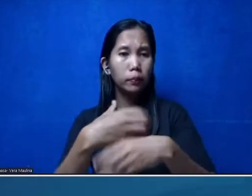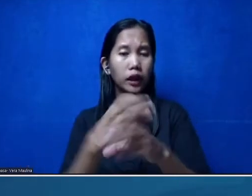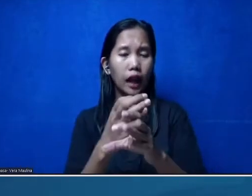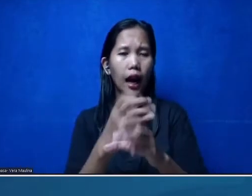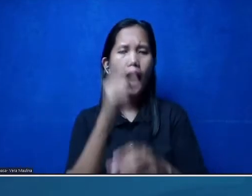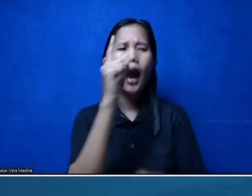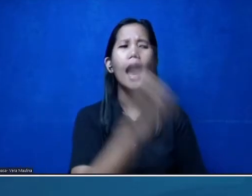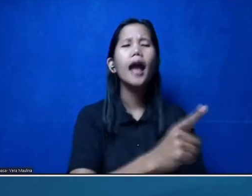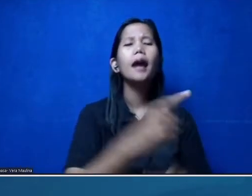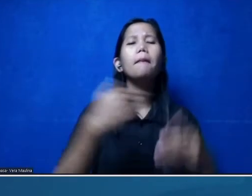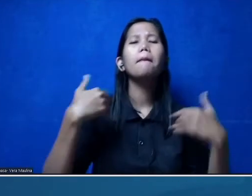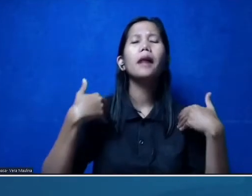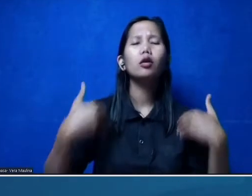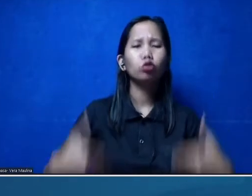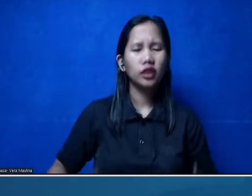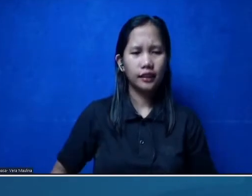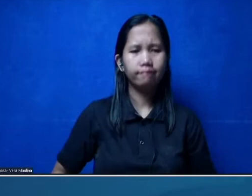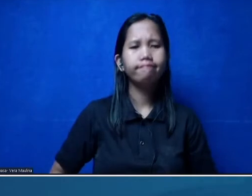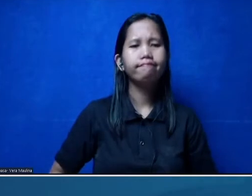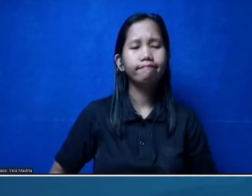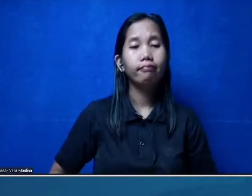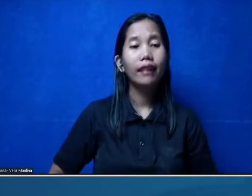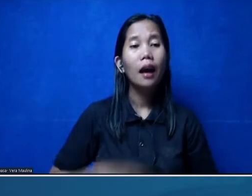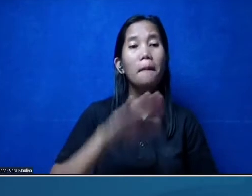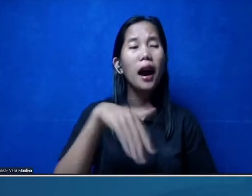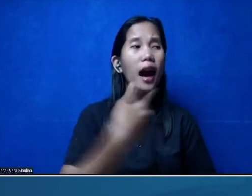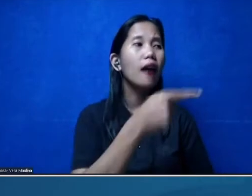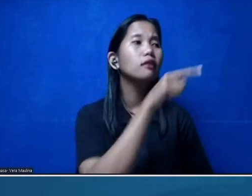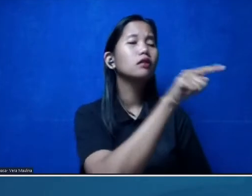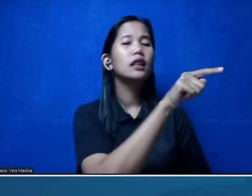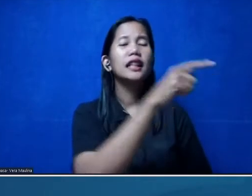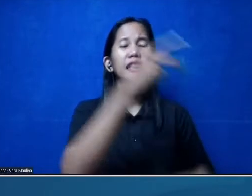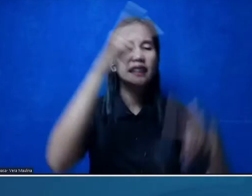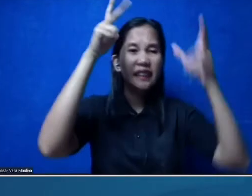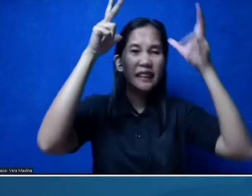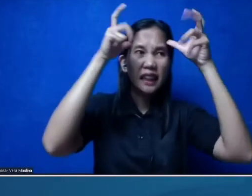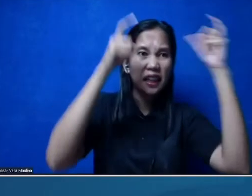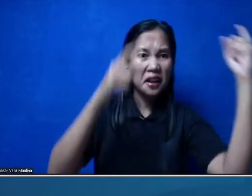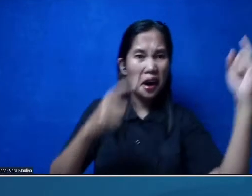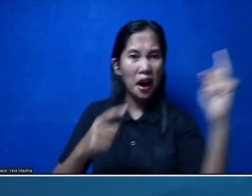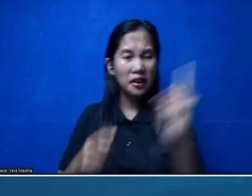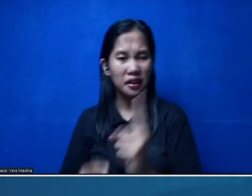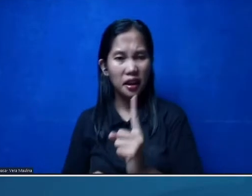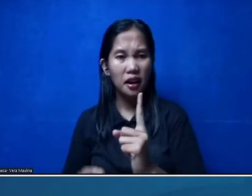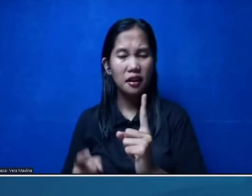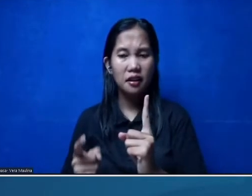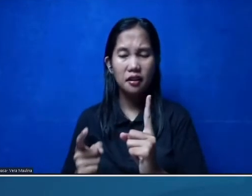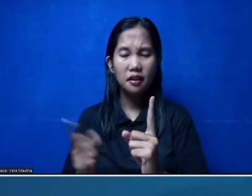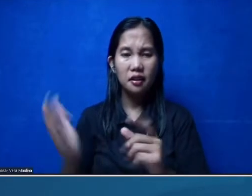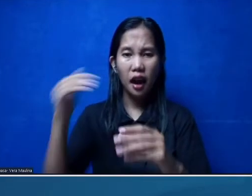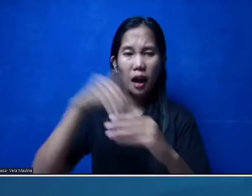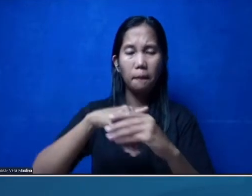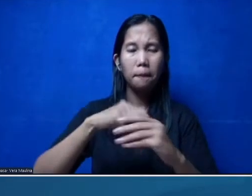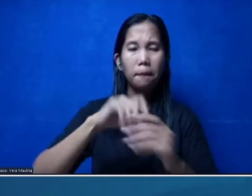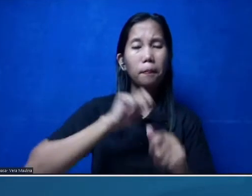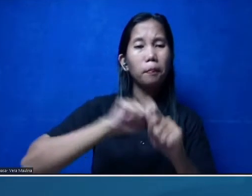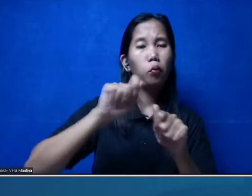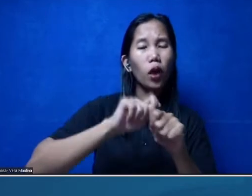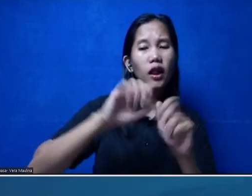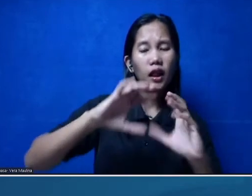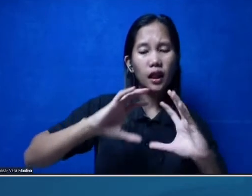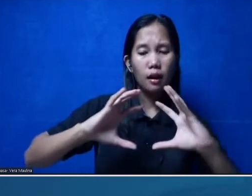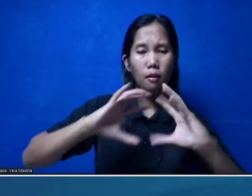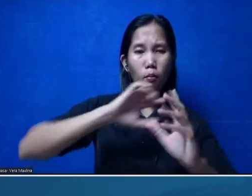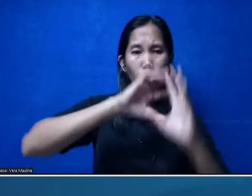media ular itu dan mulai berbicara dan ketika dia berbicara dikatakan